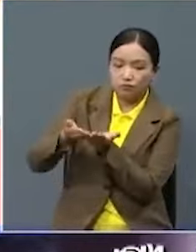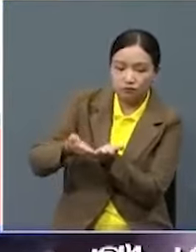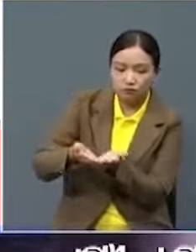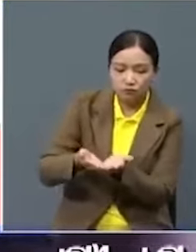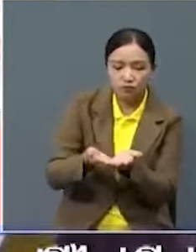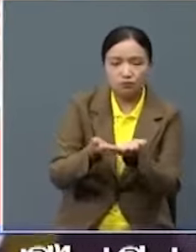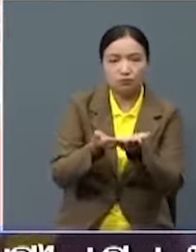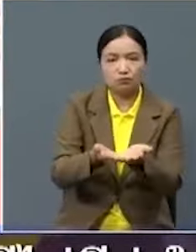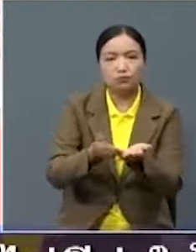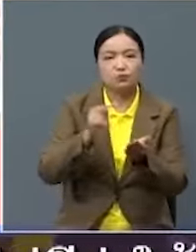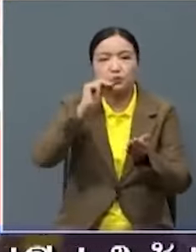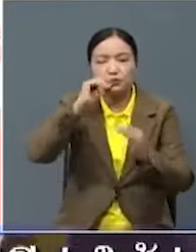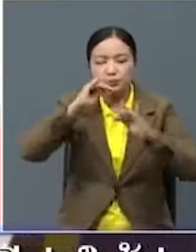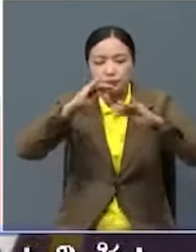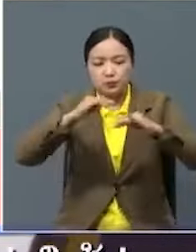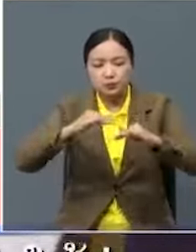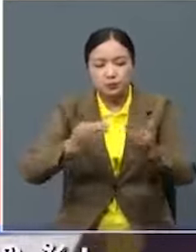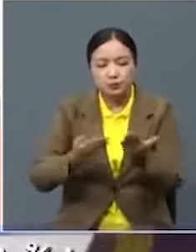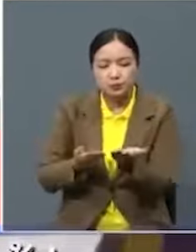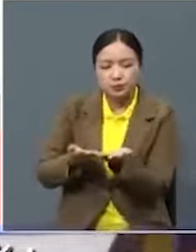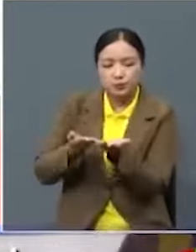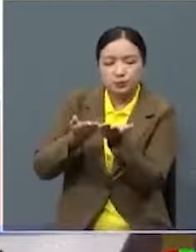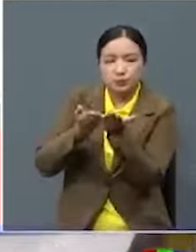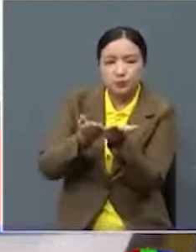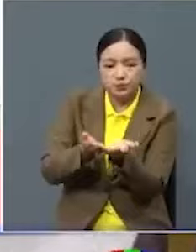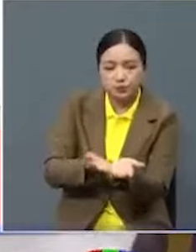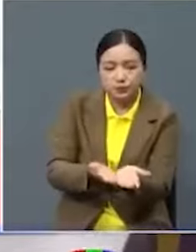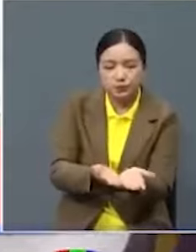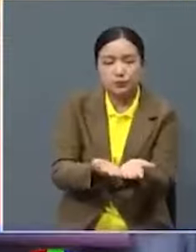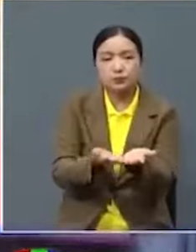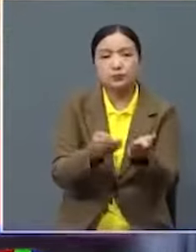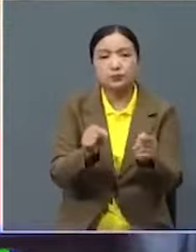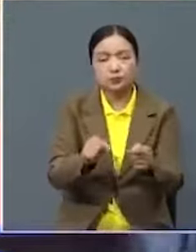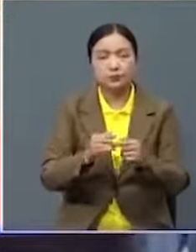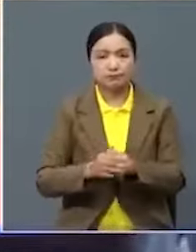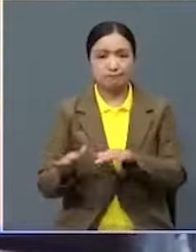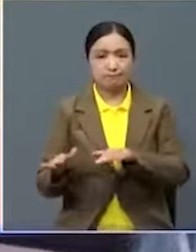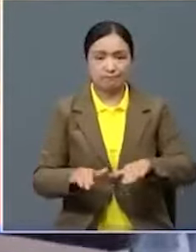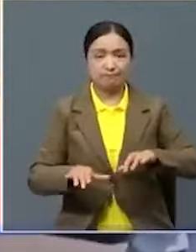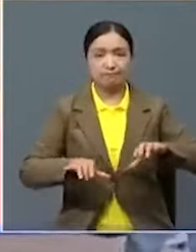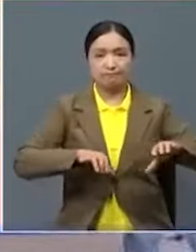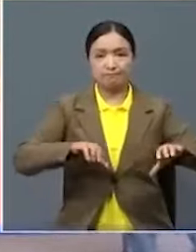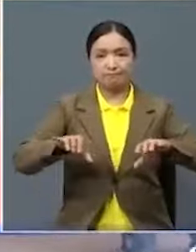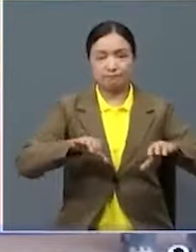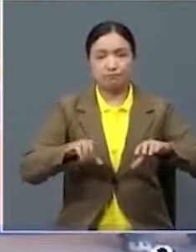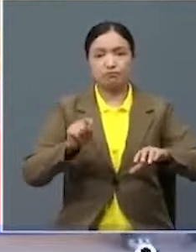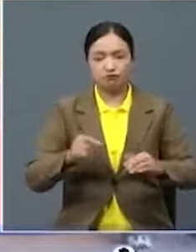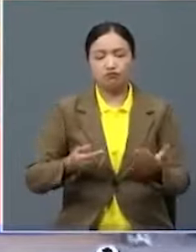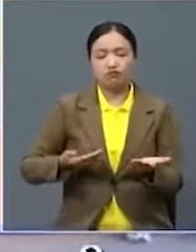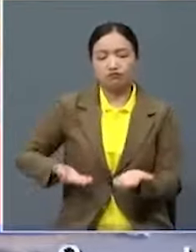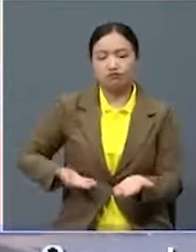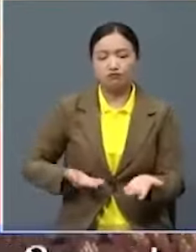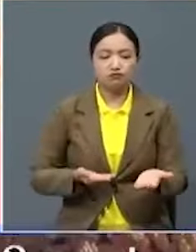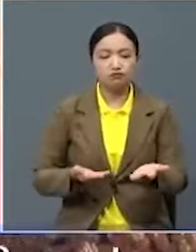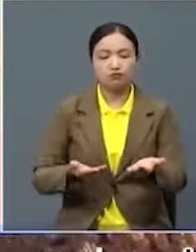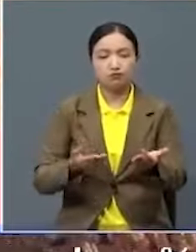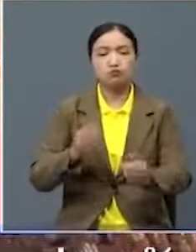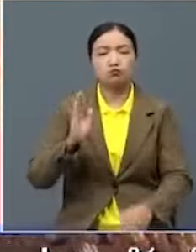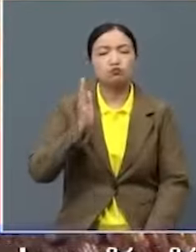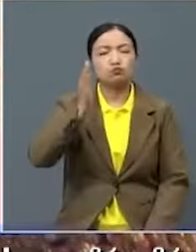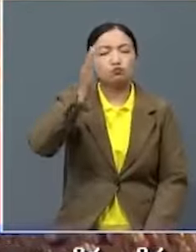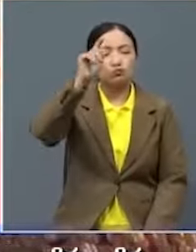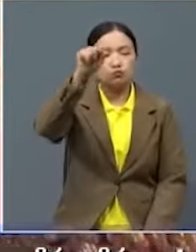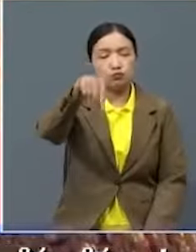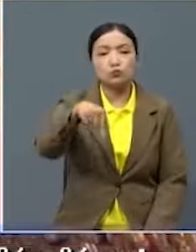ณฑ์ท่าสถานแห่งชาติเรือพระราชพิธีเพื่อเป็นการเตรียมความพร้อมในการจัดขบวนพยุหยาตราทางชลมารคในงานพระราช